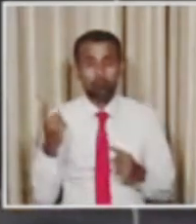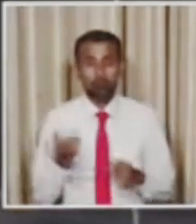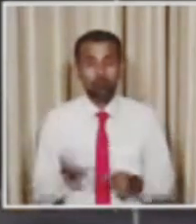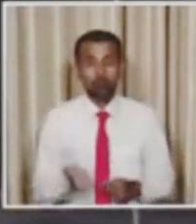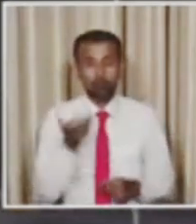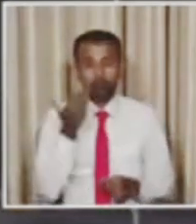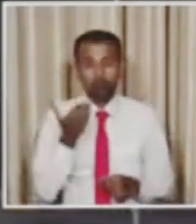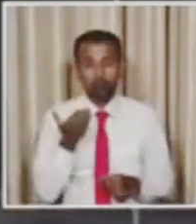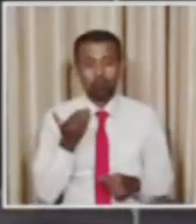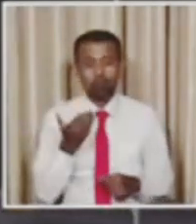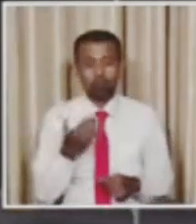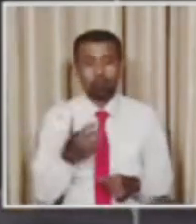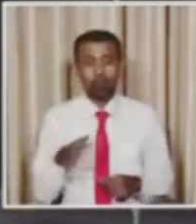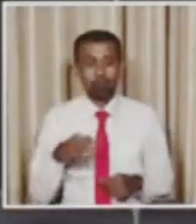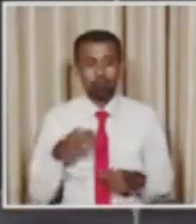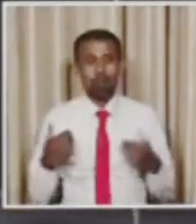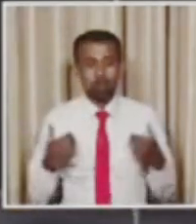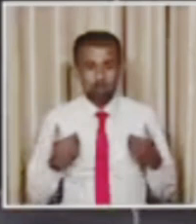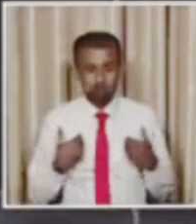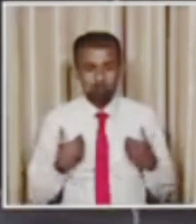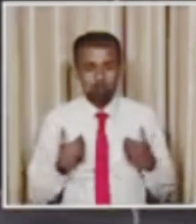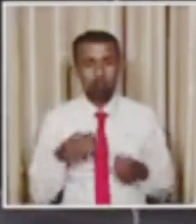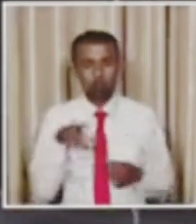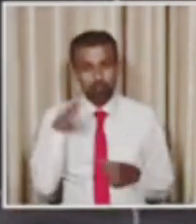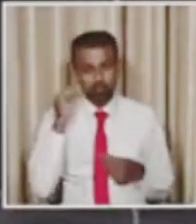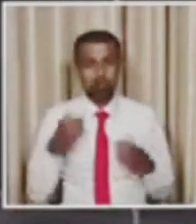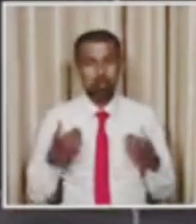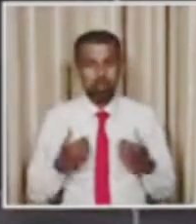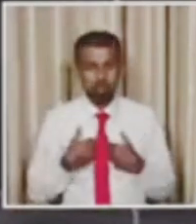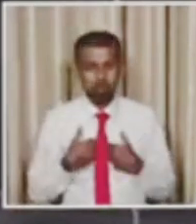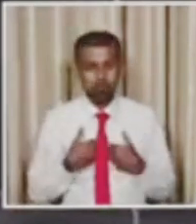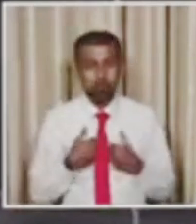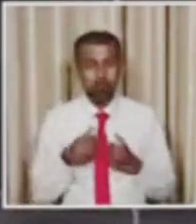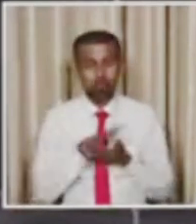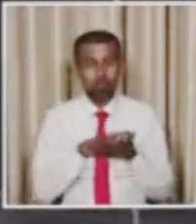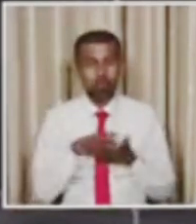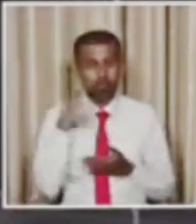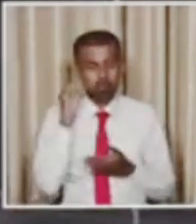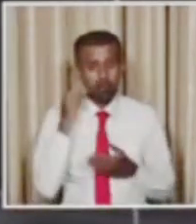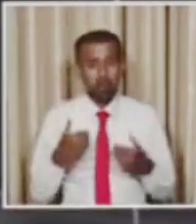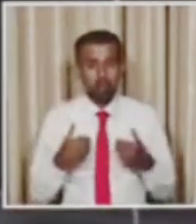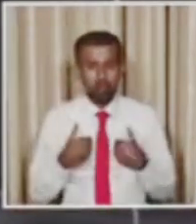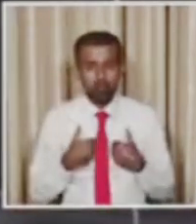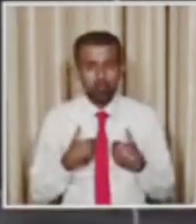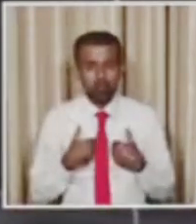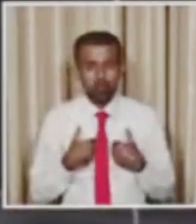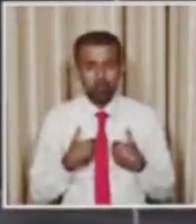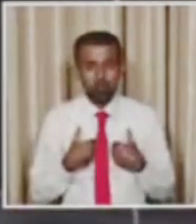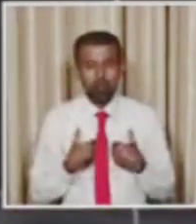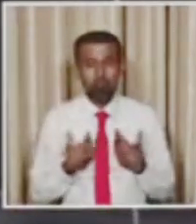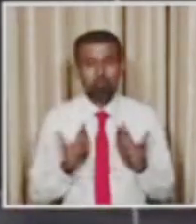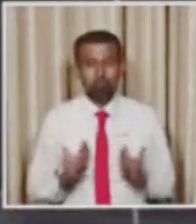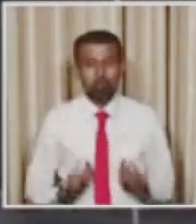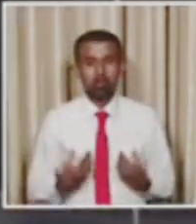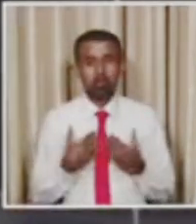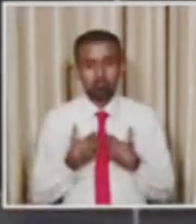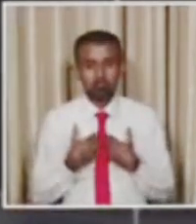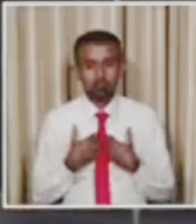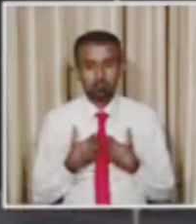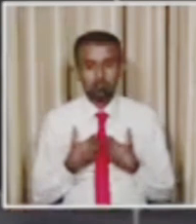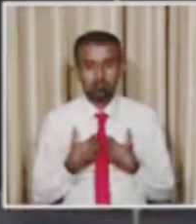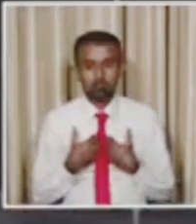වැඩියෙන් දැනෙන්න ඕනේ අපිට, තේරෙන්න ඕනේ අපිට, වටහා ගන්න ඕනේ අපිට, ඒ ගැන සංවේදී වෙන්න ඕනේ අපි. මොකද